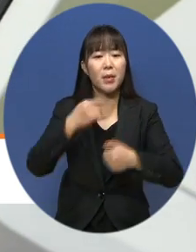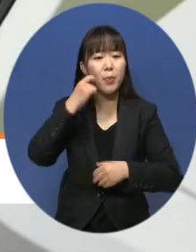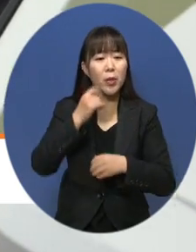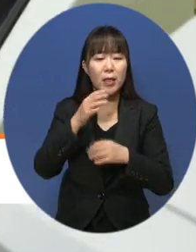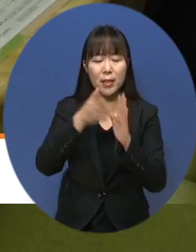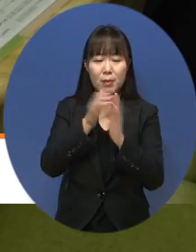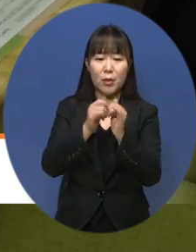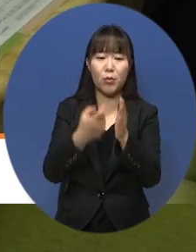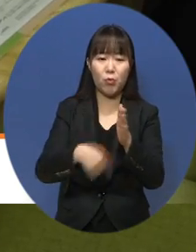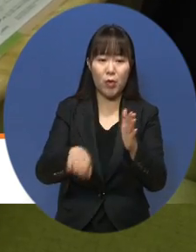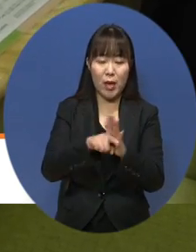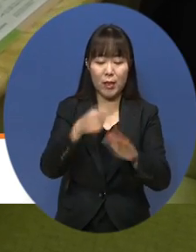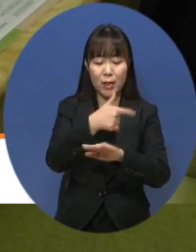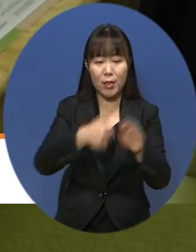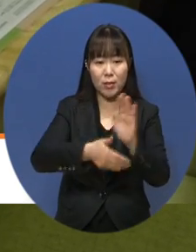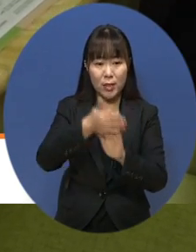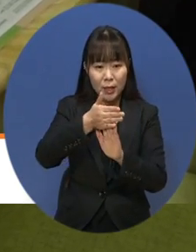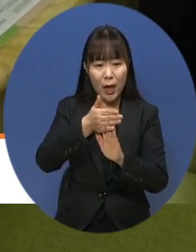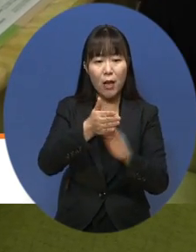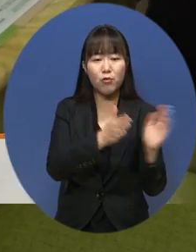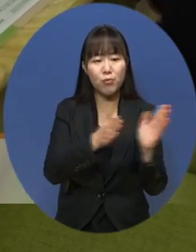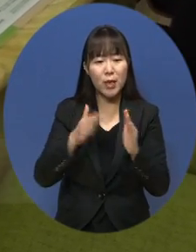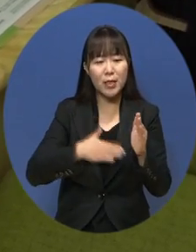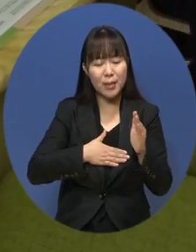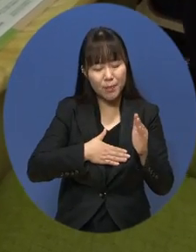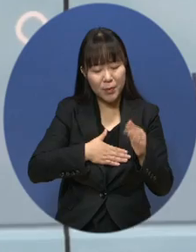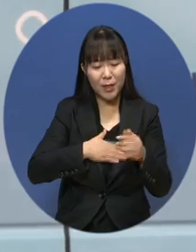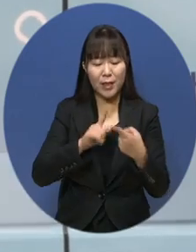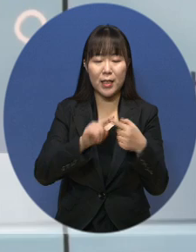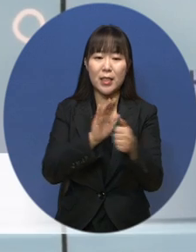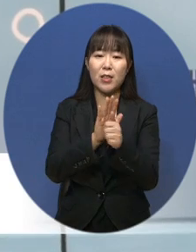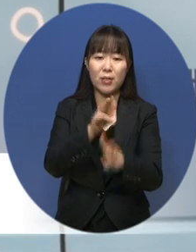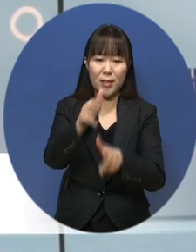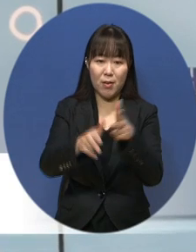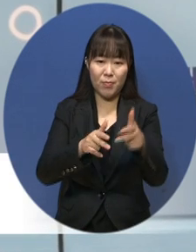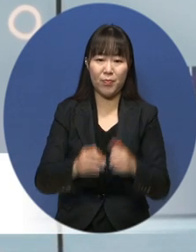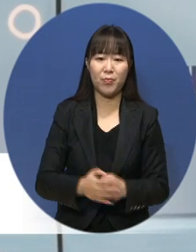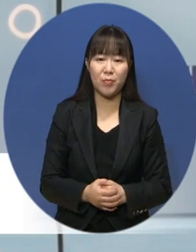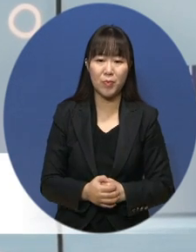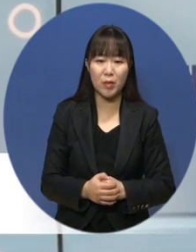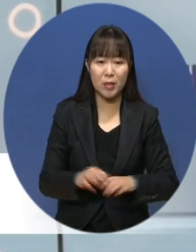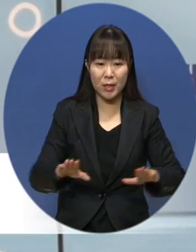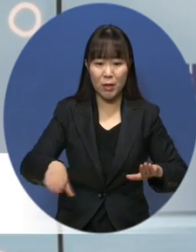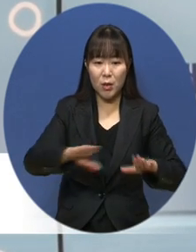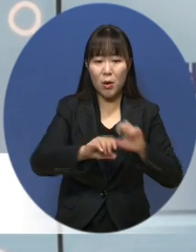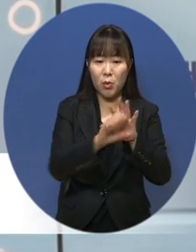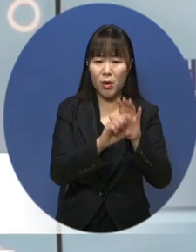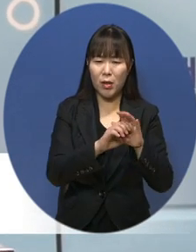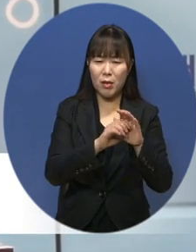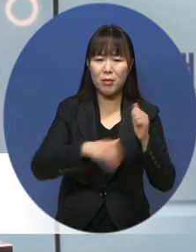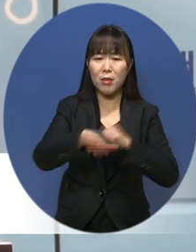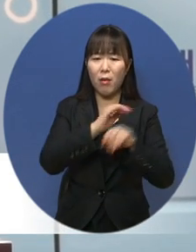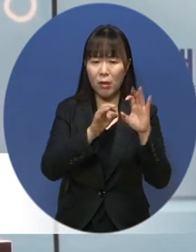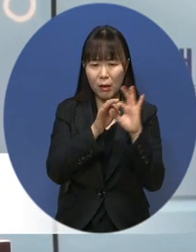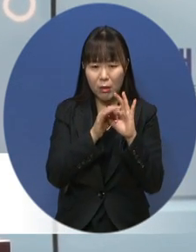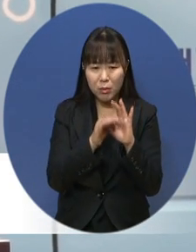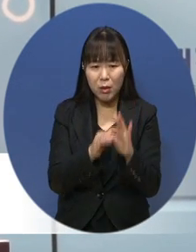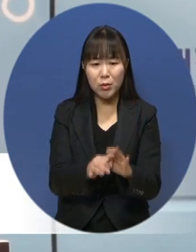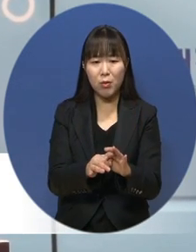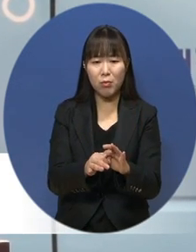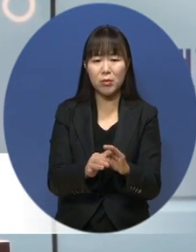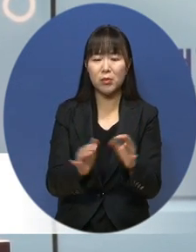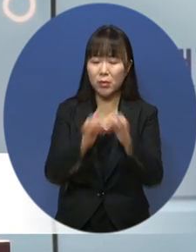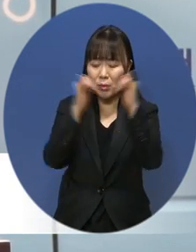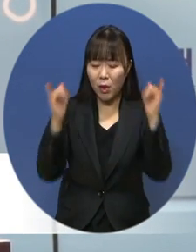위해 대전시가 마련한 심리 지원 사업입니다. 우리 코로나 상황이 계속되면서 우리